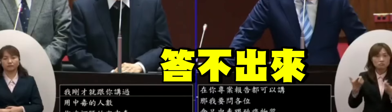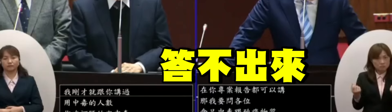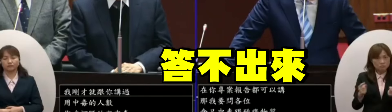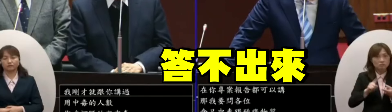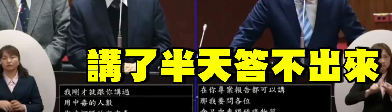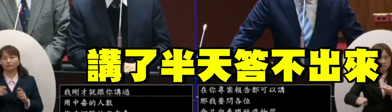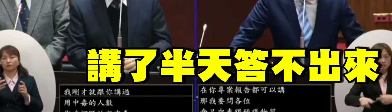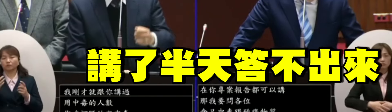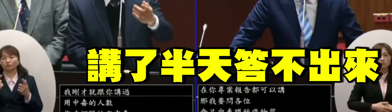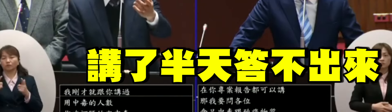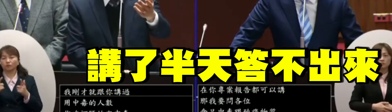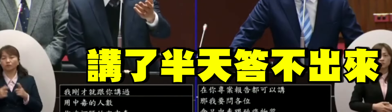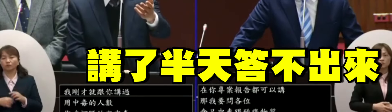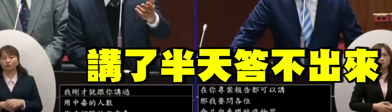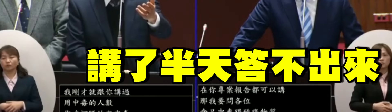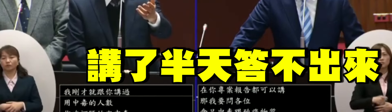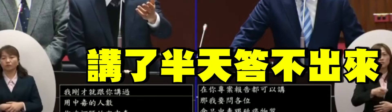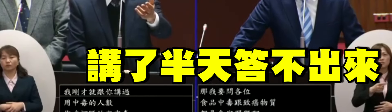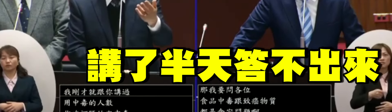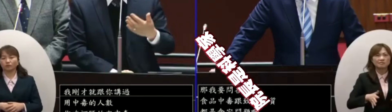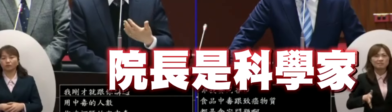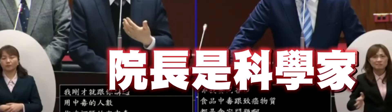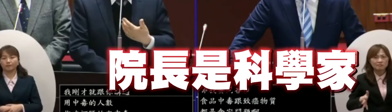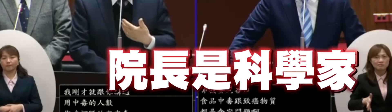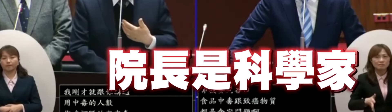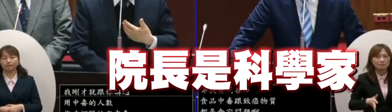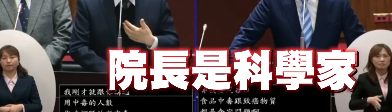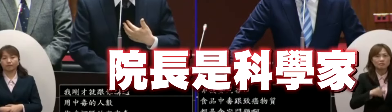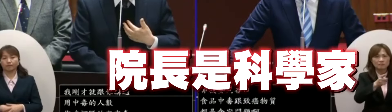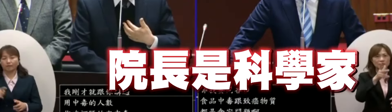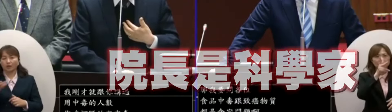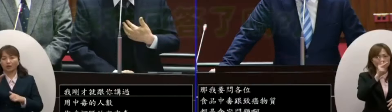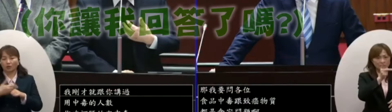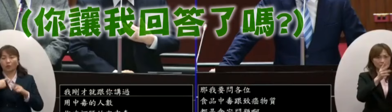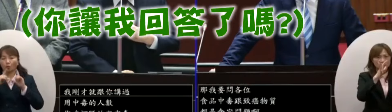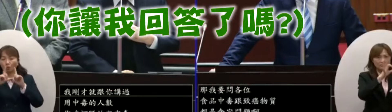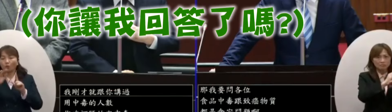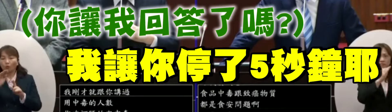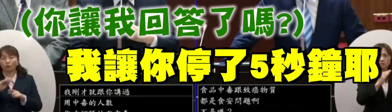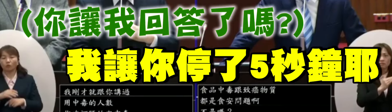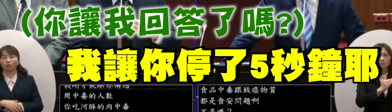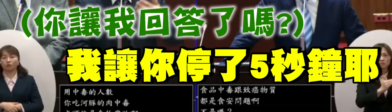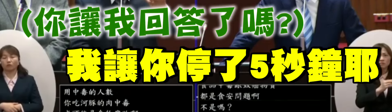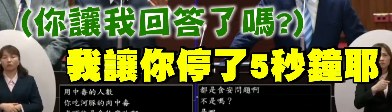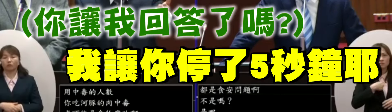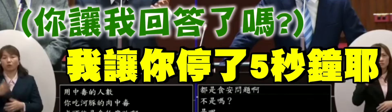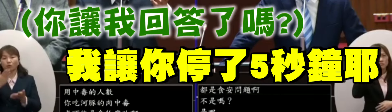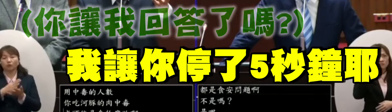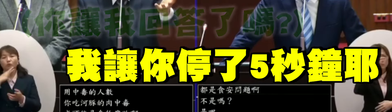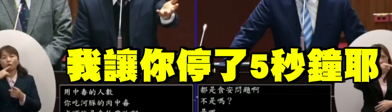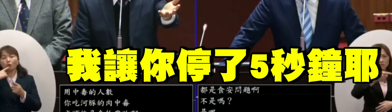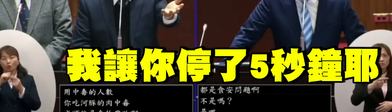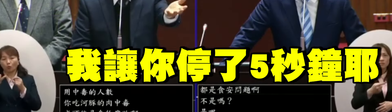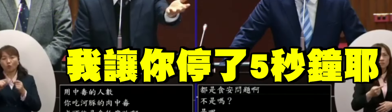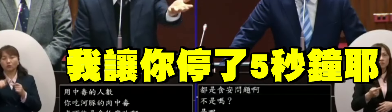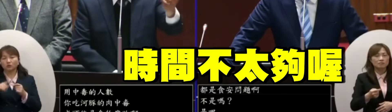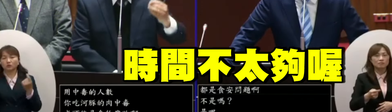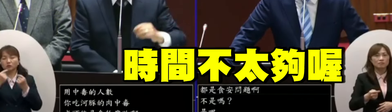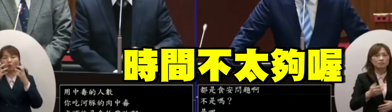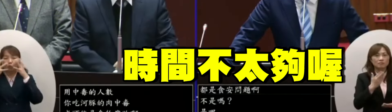答不出来，想了半天，因为科院长是科学家。 你当我回答了吗？你当我回答了吗？ 那你停了五秒钟，哎，院